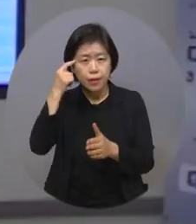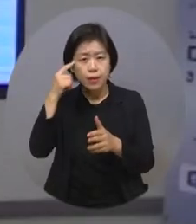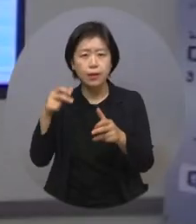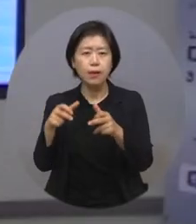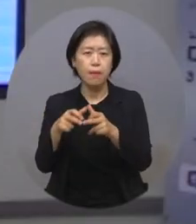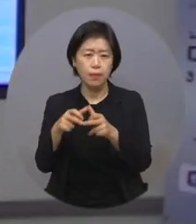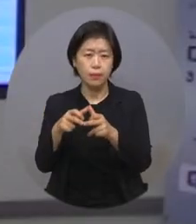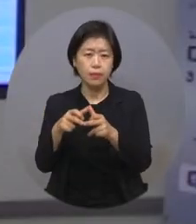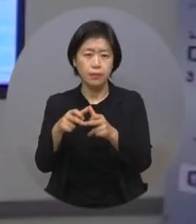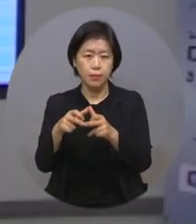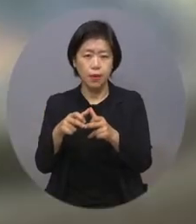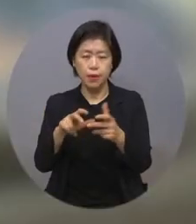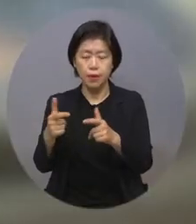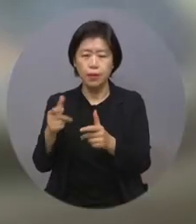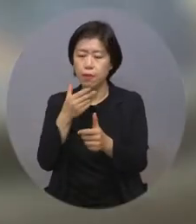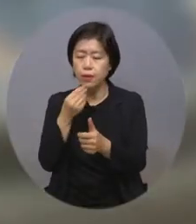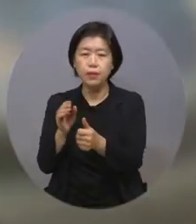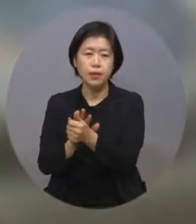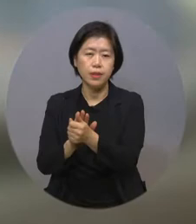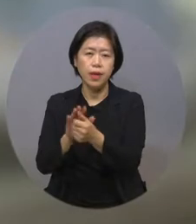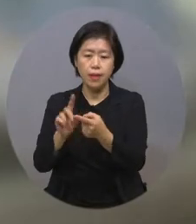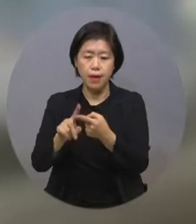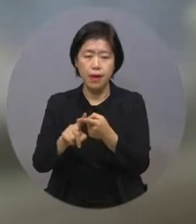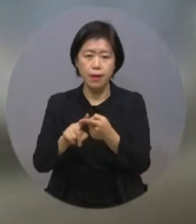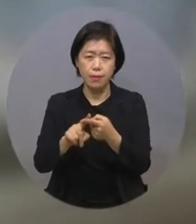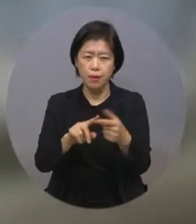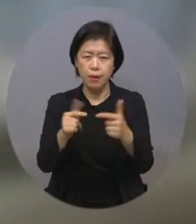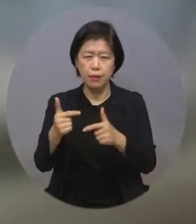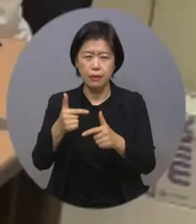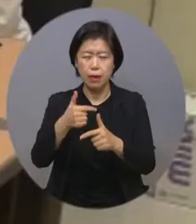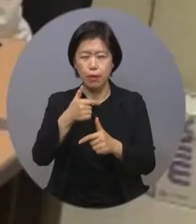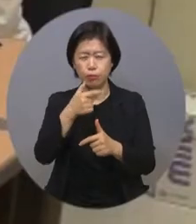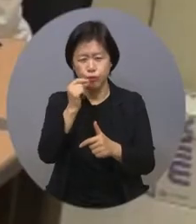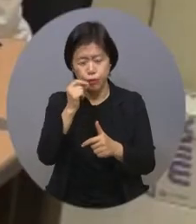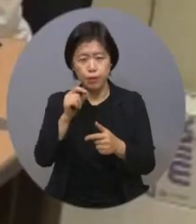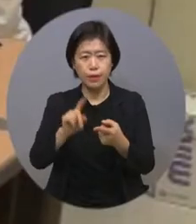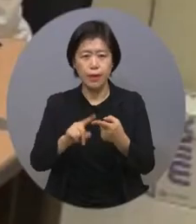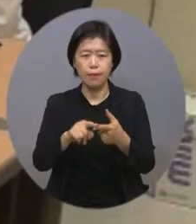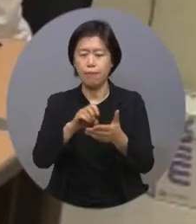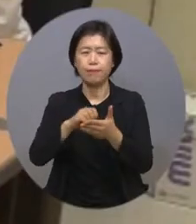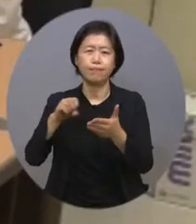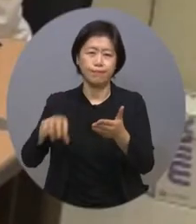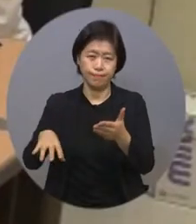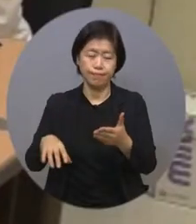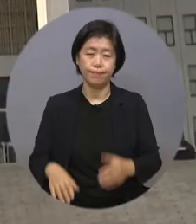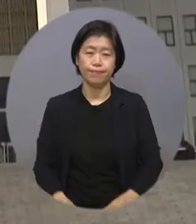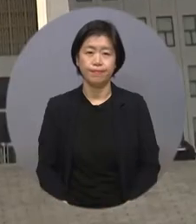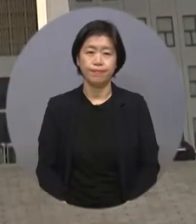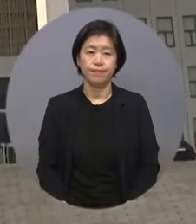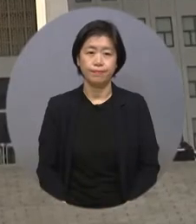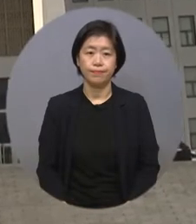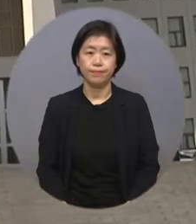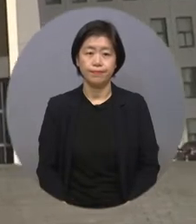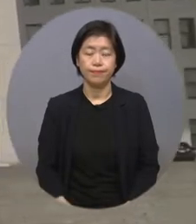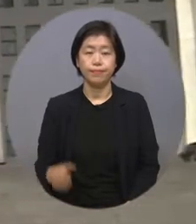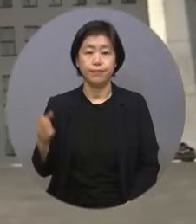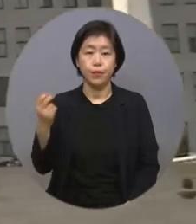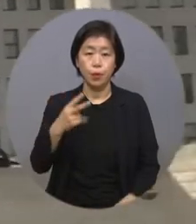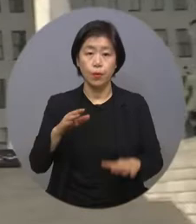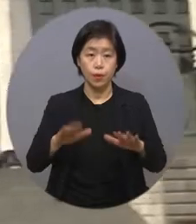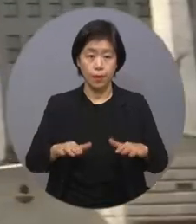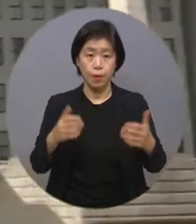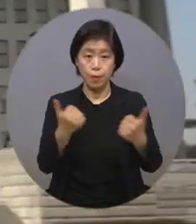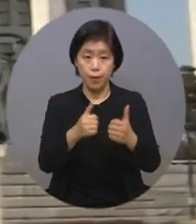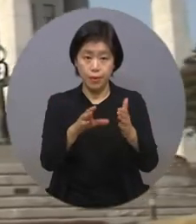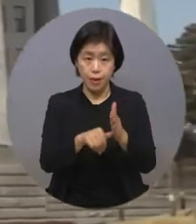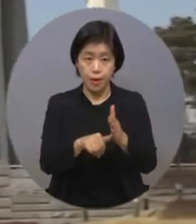삭제해 정신장애인이 다른 장애인과 균등한 복지를 영위할 수 있도록 했습니다. 한편 이번